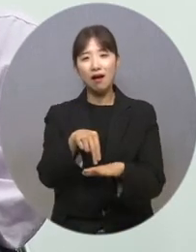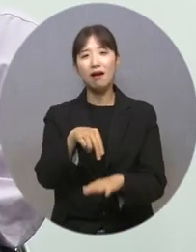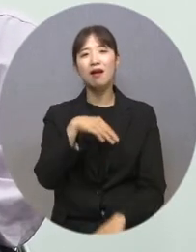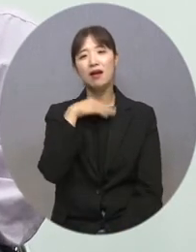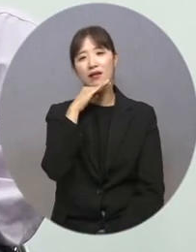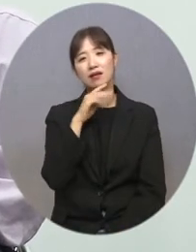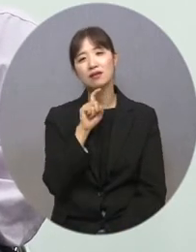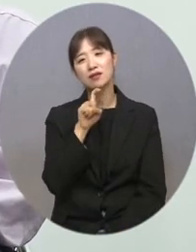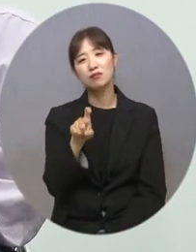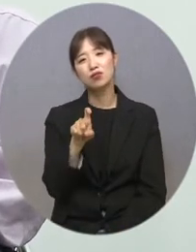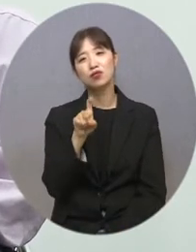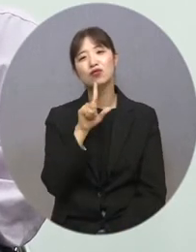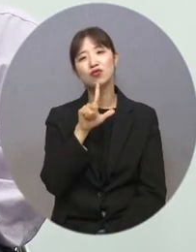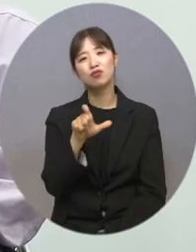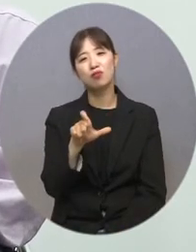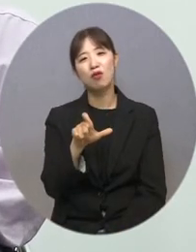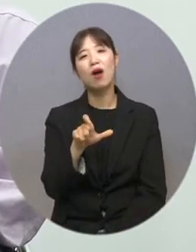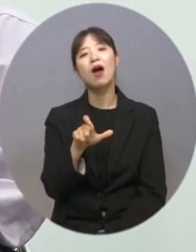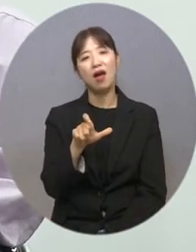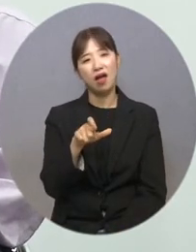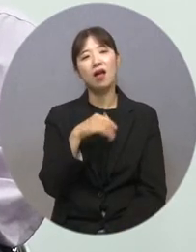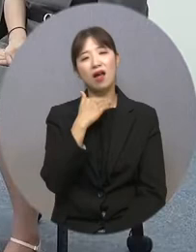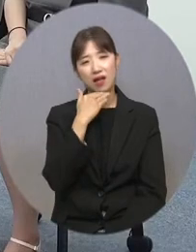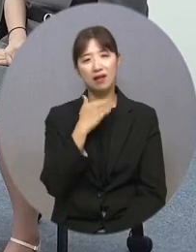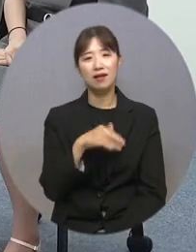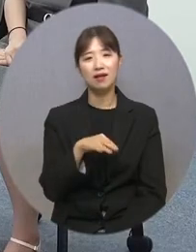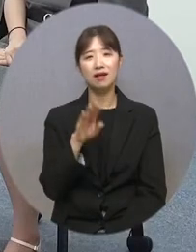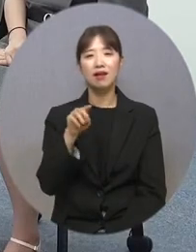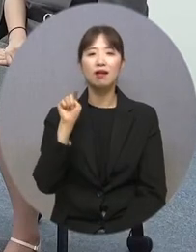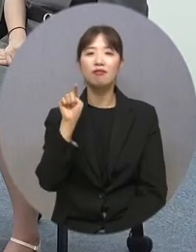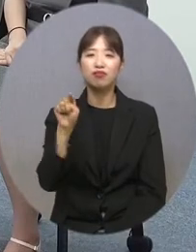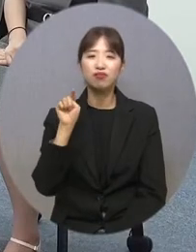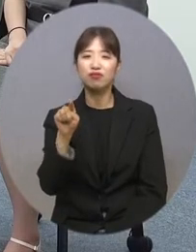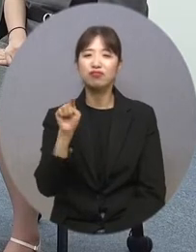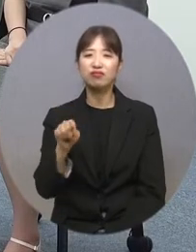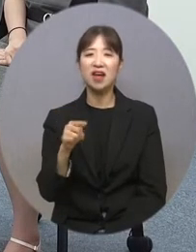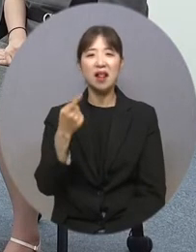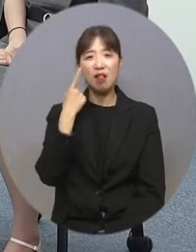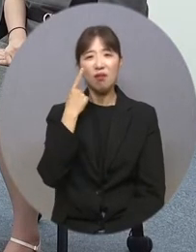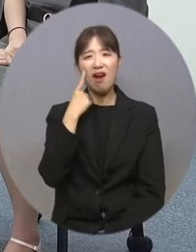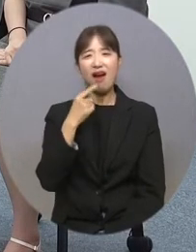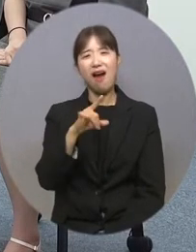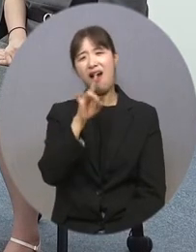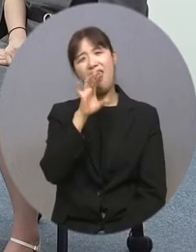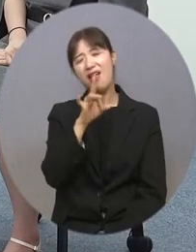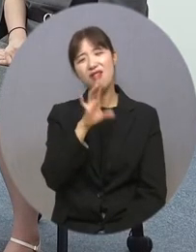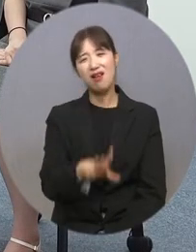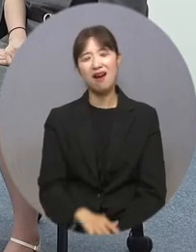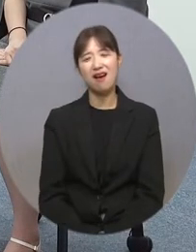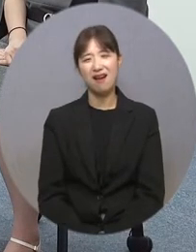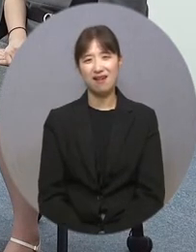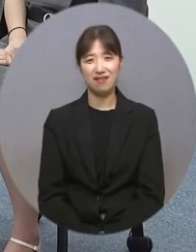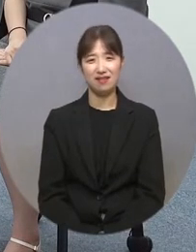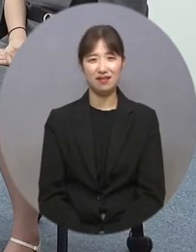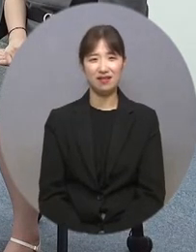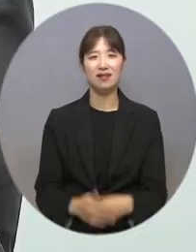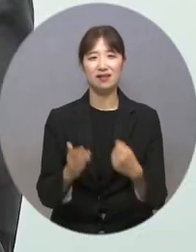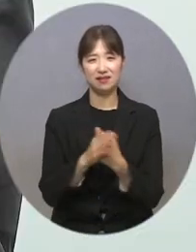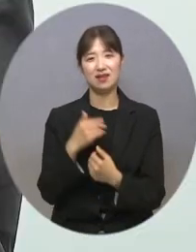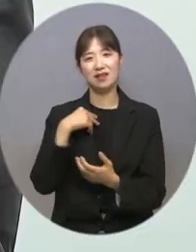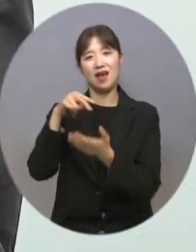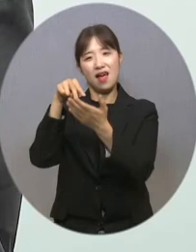싶은 15분 기다려야 되거든요 예 일부를 문을 한번 눌러봐 열림 버튼 으 그래도 안 나와요 전